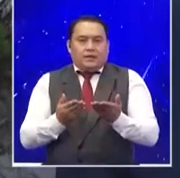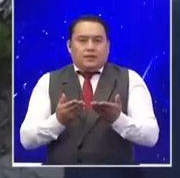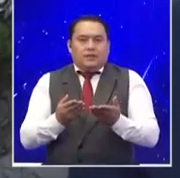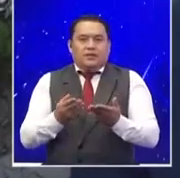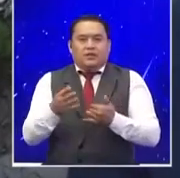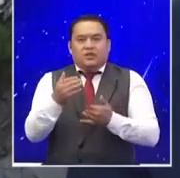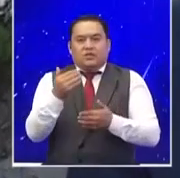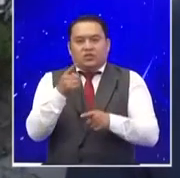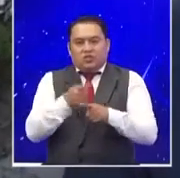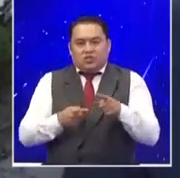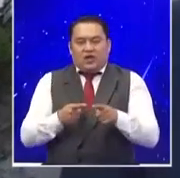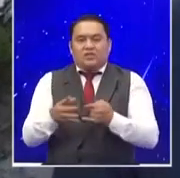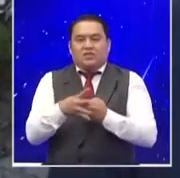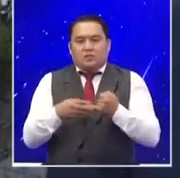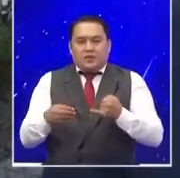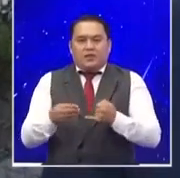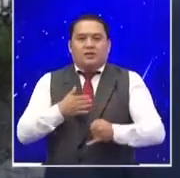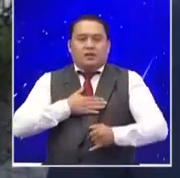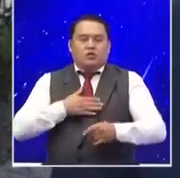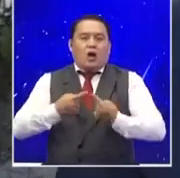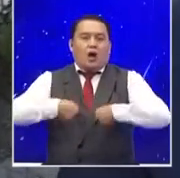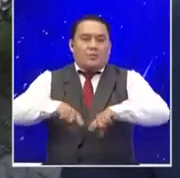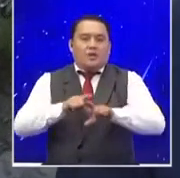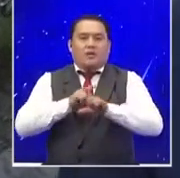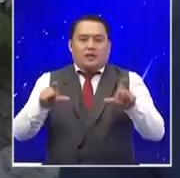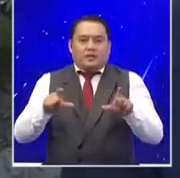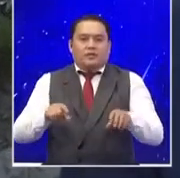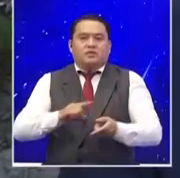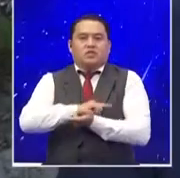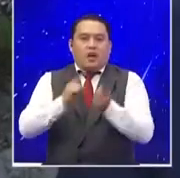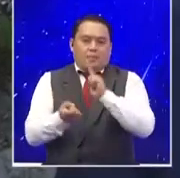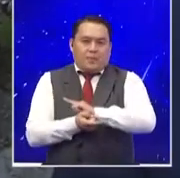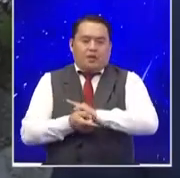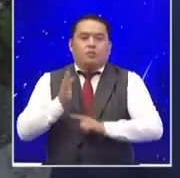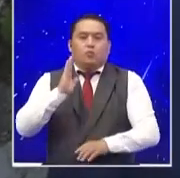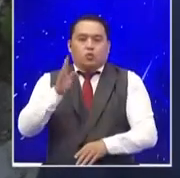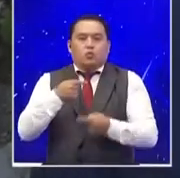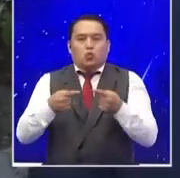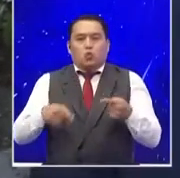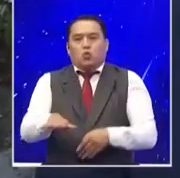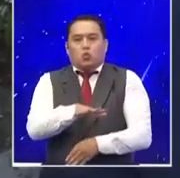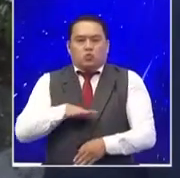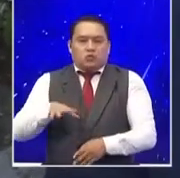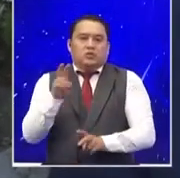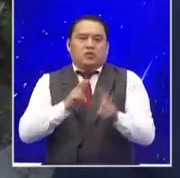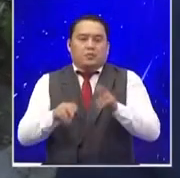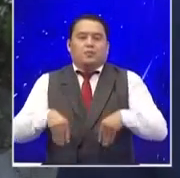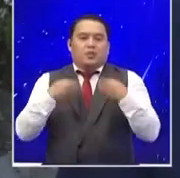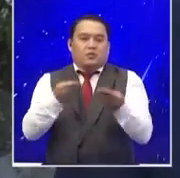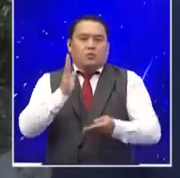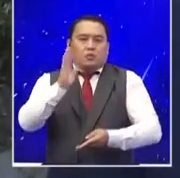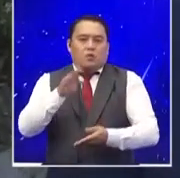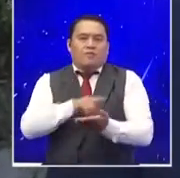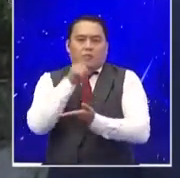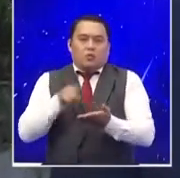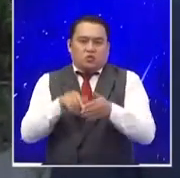земли, он положена нам на этот объект, если даст, мы ему взамен должны будем другой участок где-то изыскать. Ну, этот вопрос будет